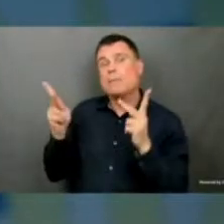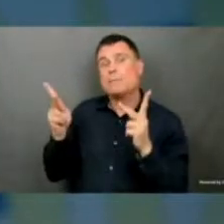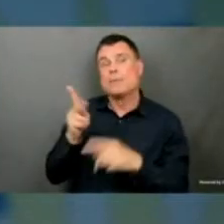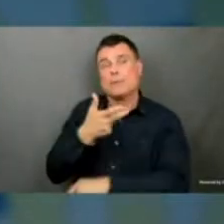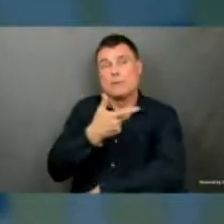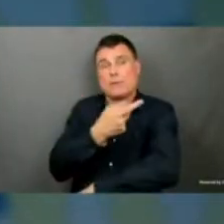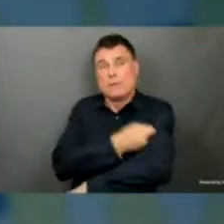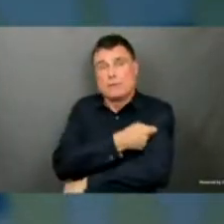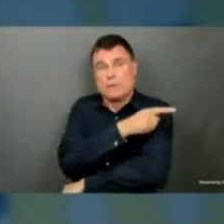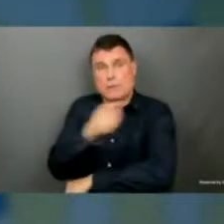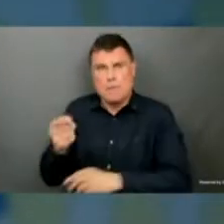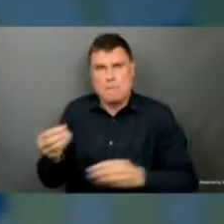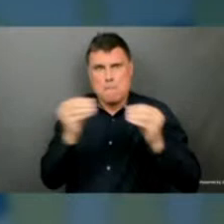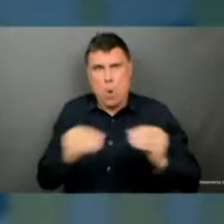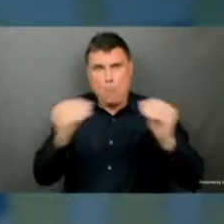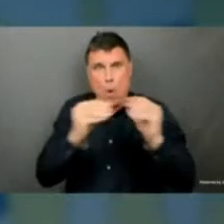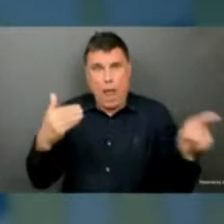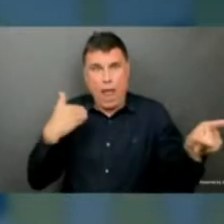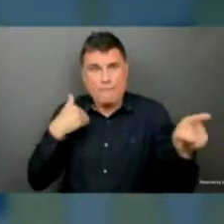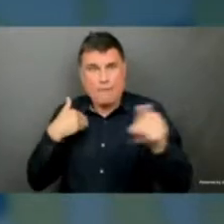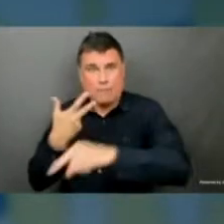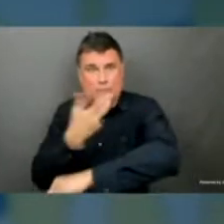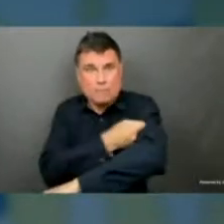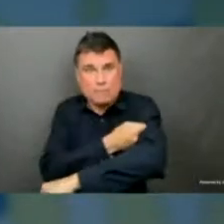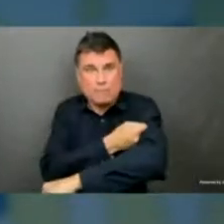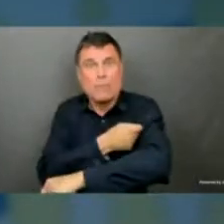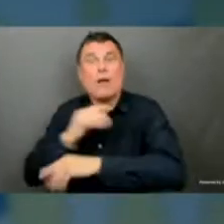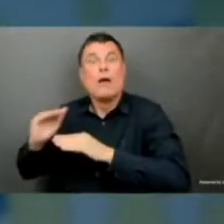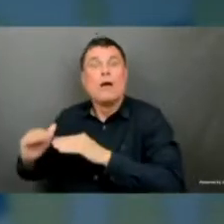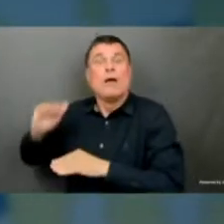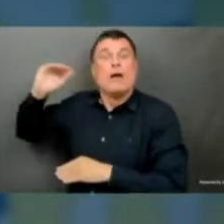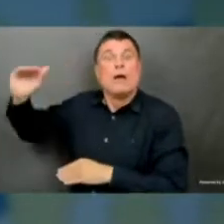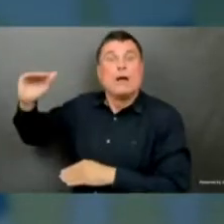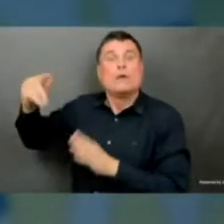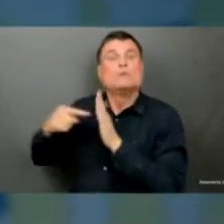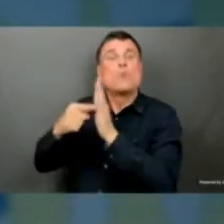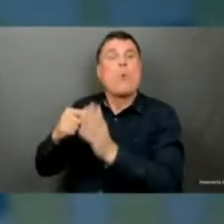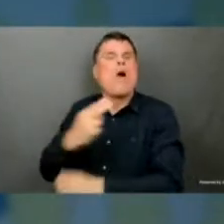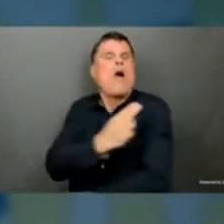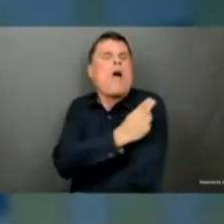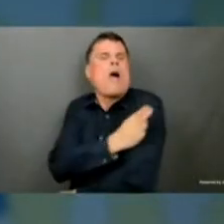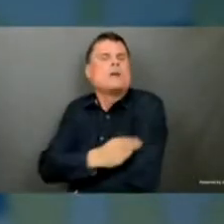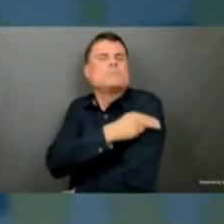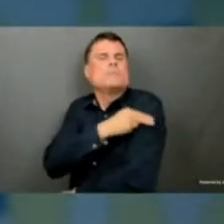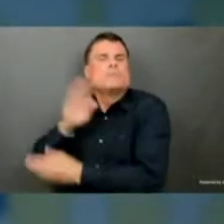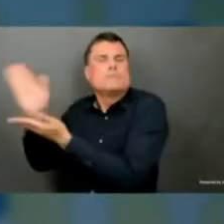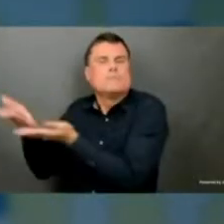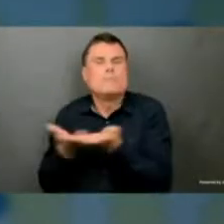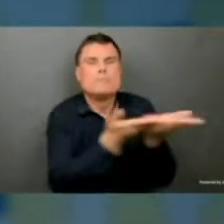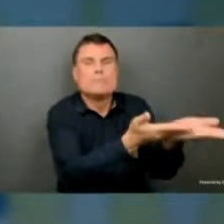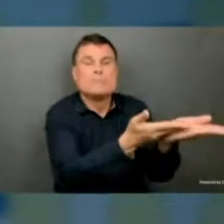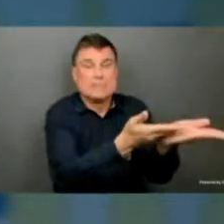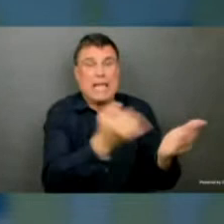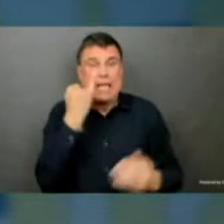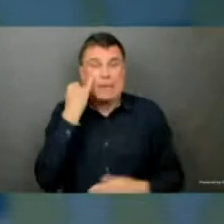以 it 看得 tells 清 us 楚 again that once we protect 那么 people 他 with 说那个 immunization, 蓝颜色的那个 gradually we see 灰 a 色的 decline 竖 in 线呢是4月 hospitalizations,